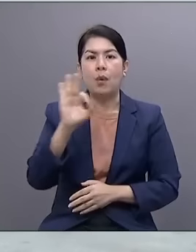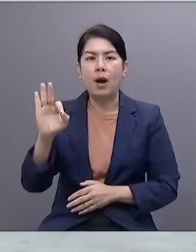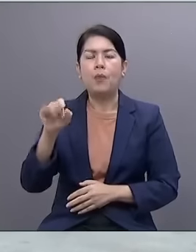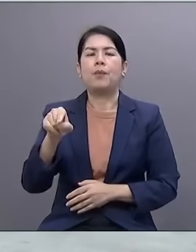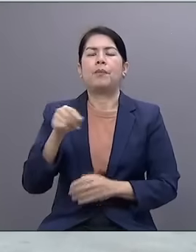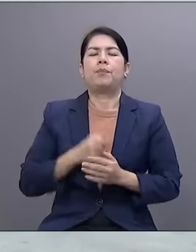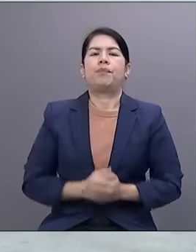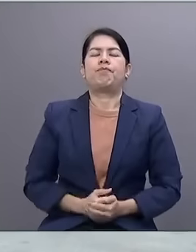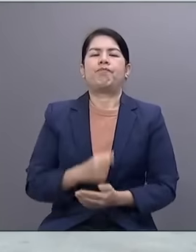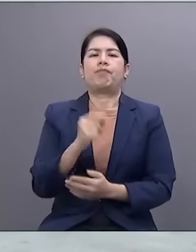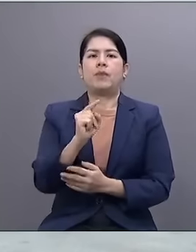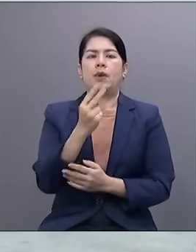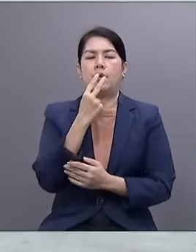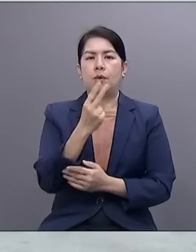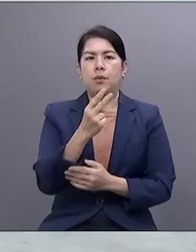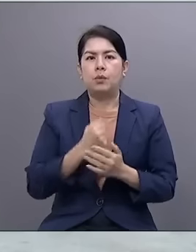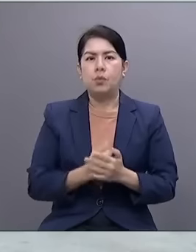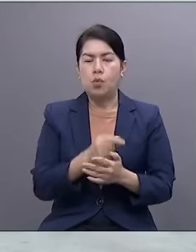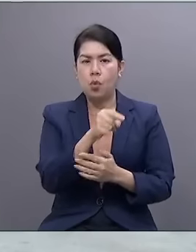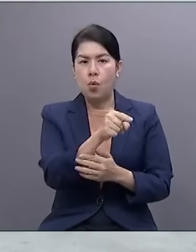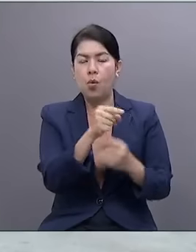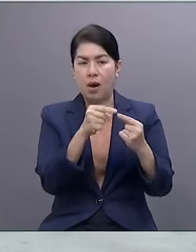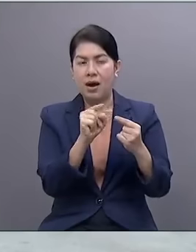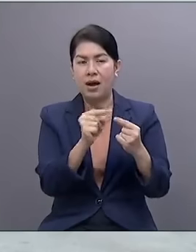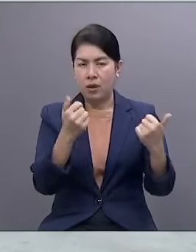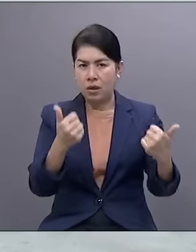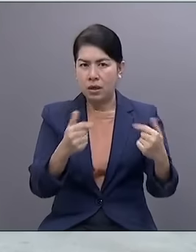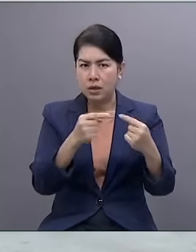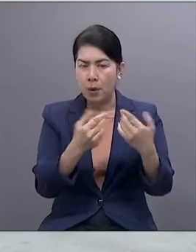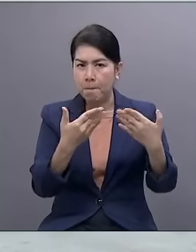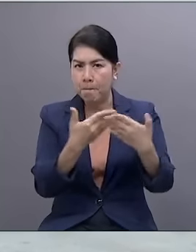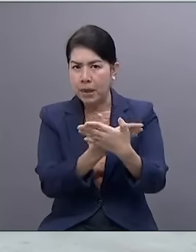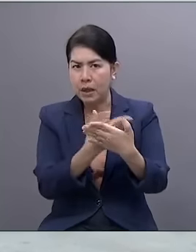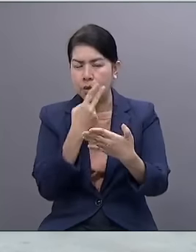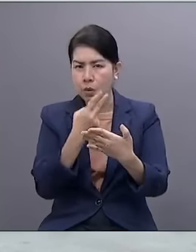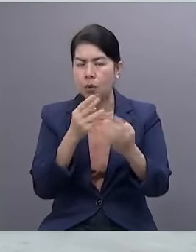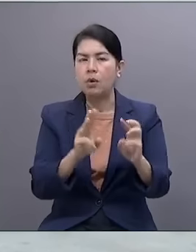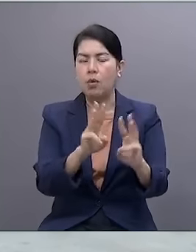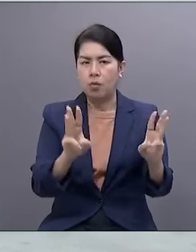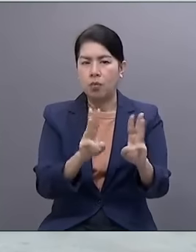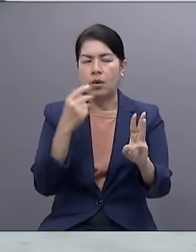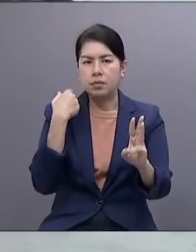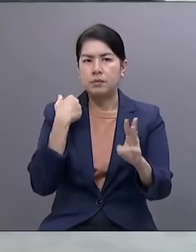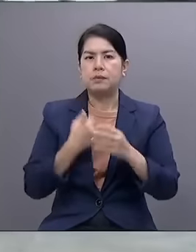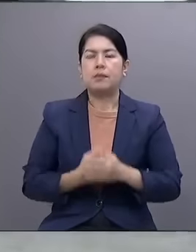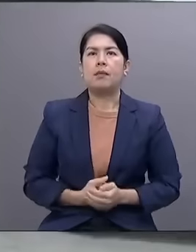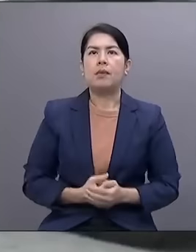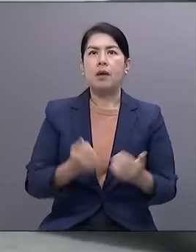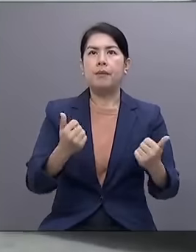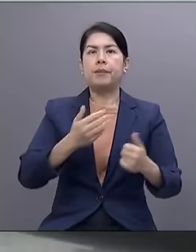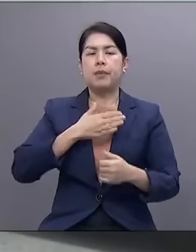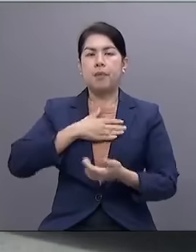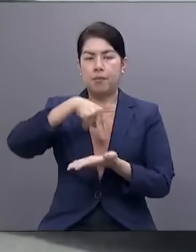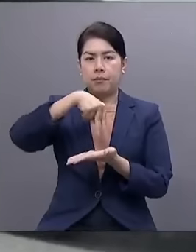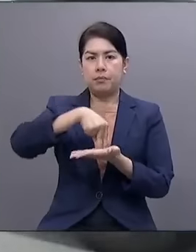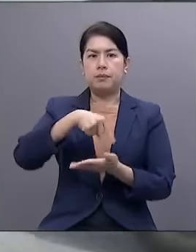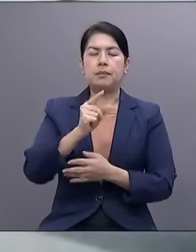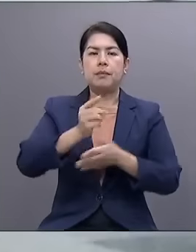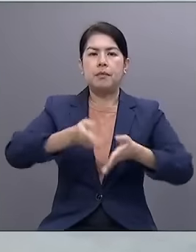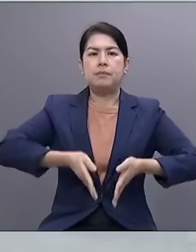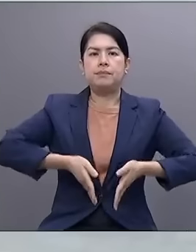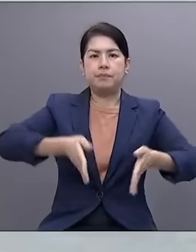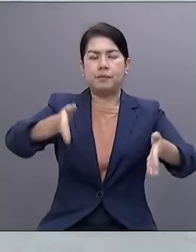จะทําให้เห็นการเปลี่ยนแปลงในพื้นที่เมืองลพบุรีได้ค่อนข้างชัดเจนครับคุณผู้ชมครับจุดที่ผมยืนอยู่ตอนนี้นะครับก็คือถนนหน้าพ